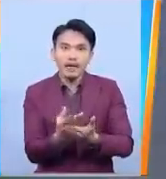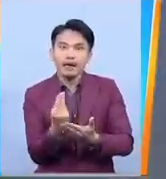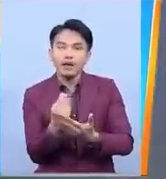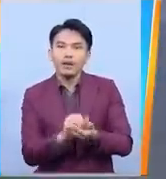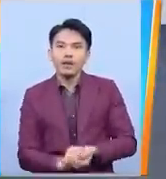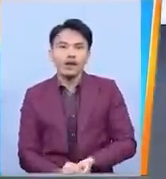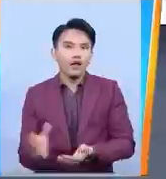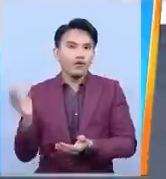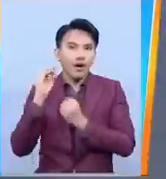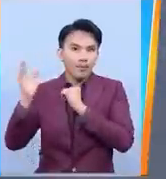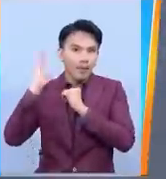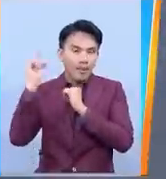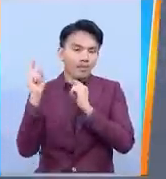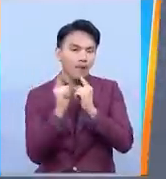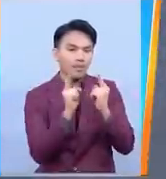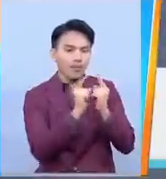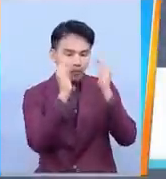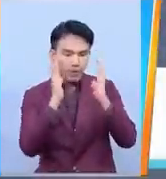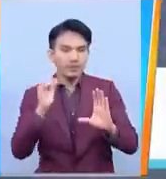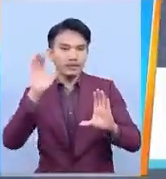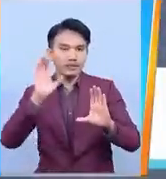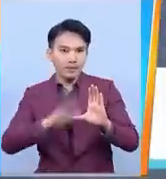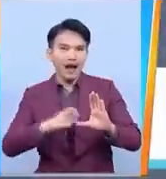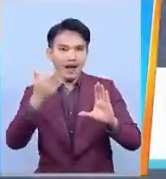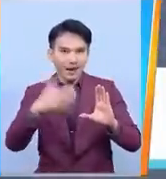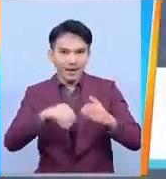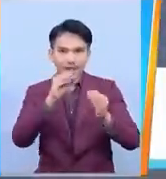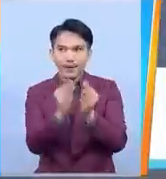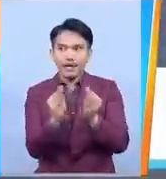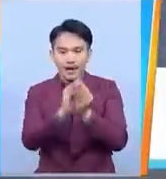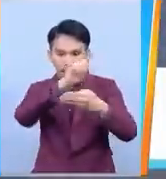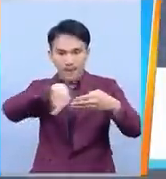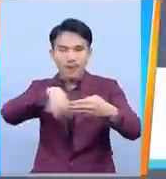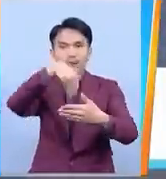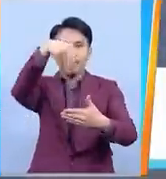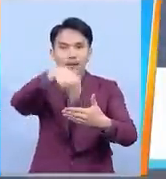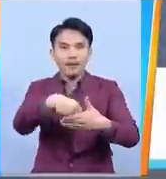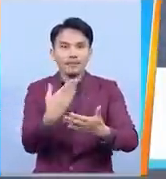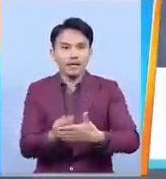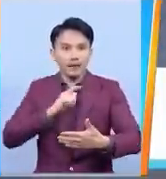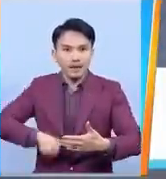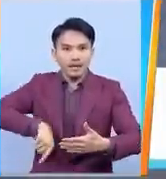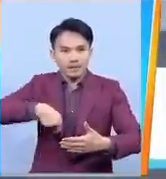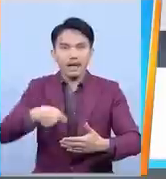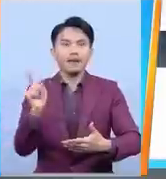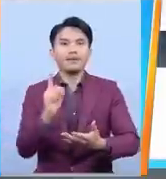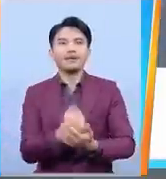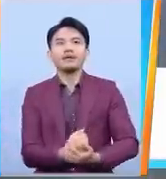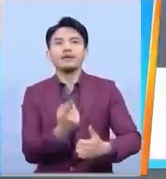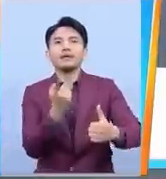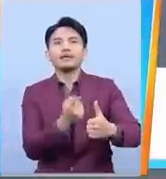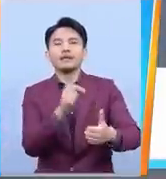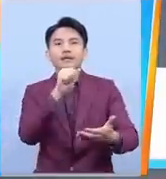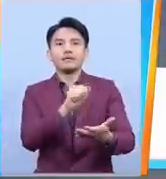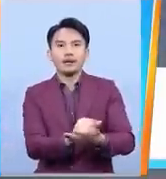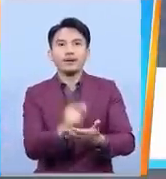ฟังประสาพบปะผู้สมัครไปจนถึงการลงคะแนนในวันเลือกตั้งจ่ายยังไงบ้าง 1มัดจำด้วยวิธี